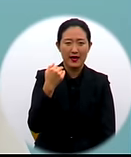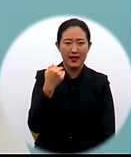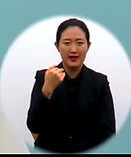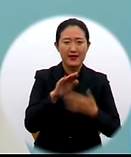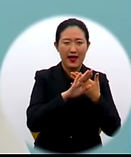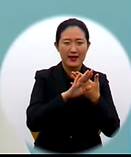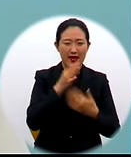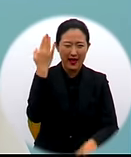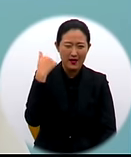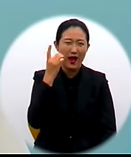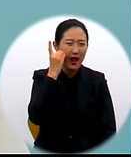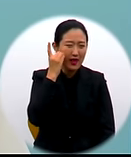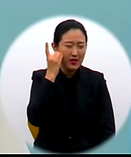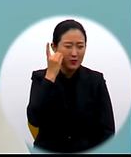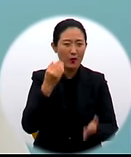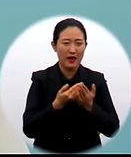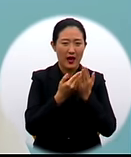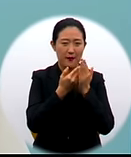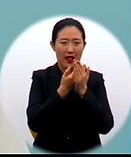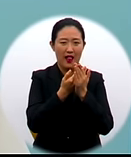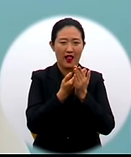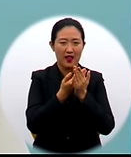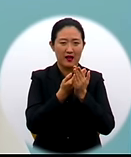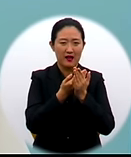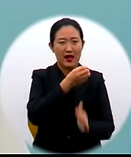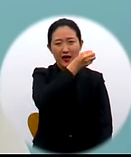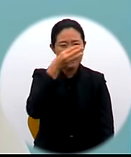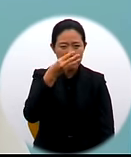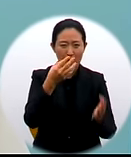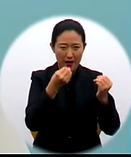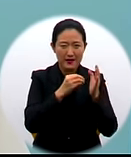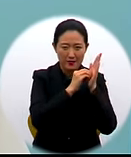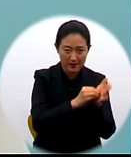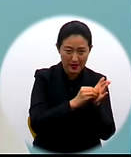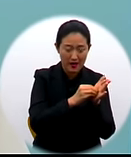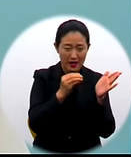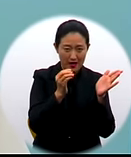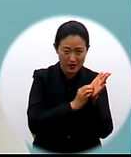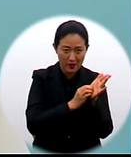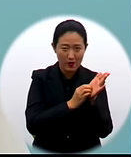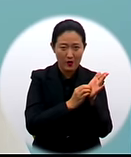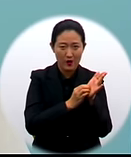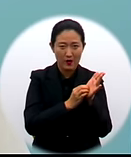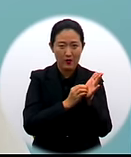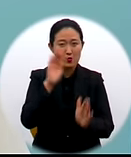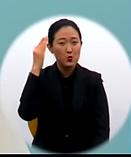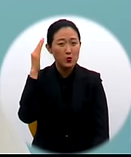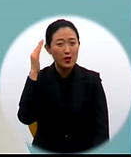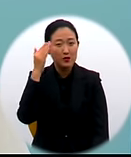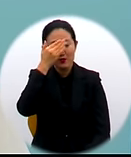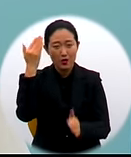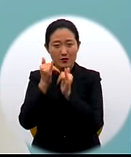적습니다. 그리고 국내에서 안드로이드 개발하는 개발자들은 또 삼성 계열사로 많이 가버려요. 그러다 보니까 주니어 레벨에서는 또 AOS를